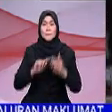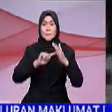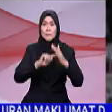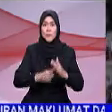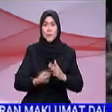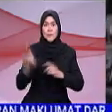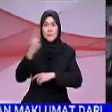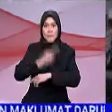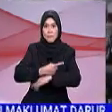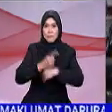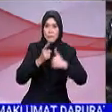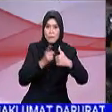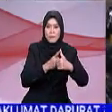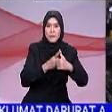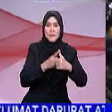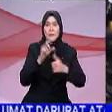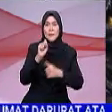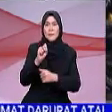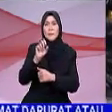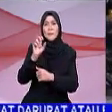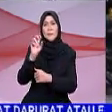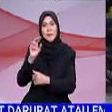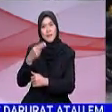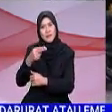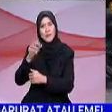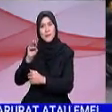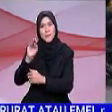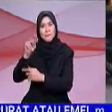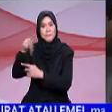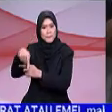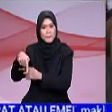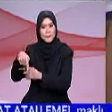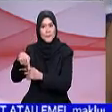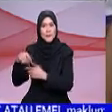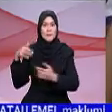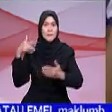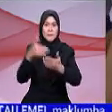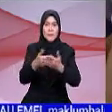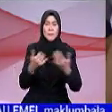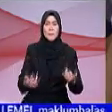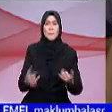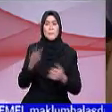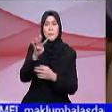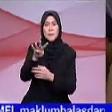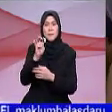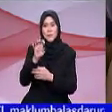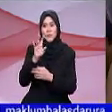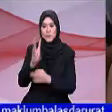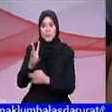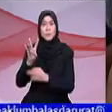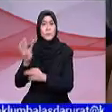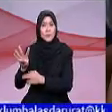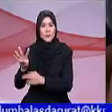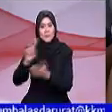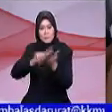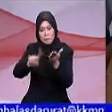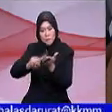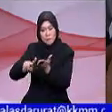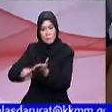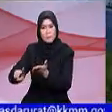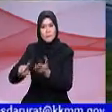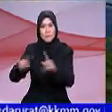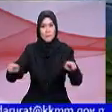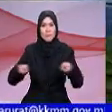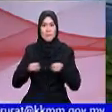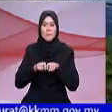Bermula hari pertama pelaksanaan SHMMP sehingga kini, sebanyak 474 pemeriksaan telah dijalankan